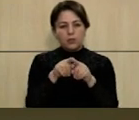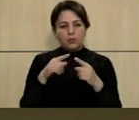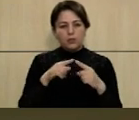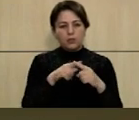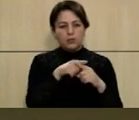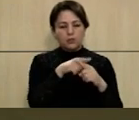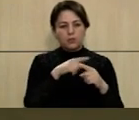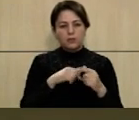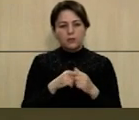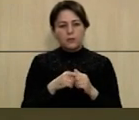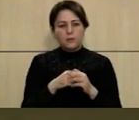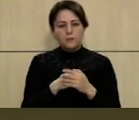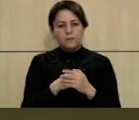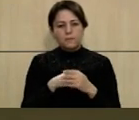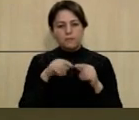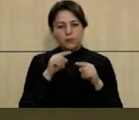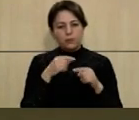kesganda uning bir